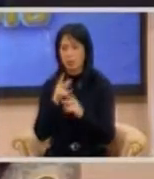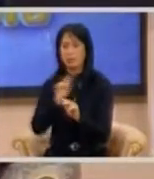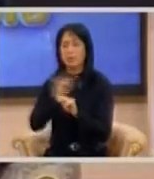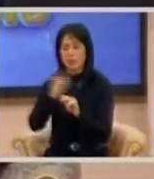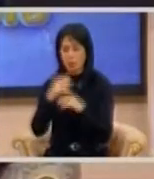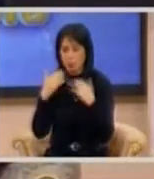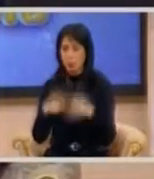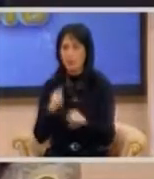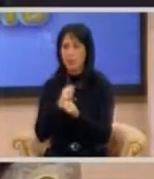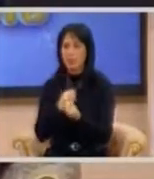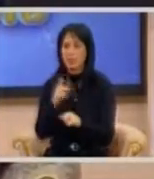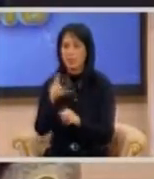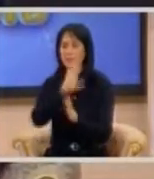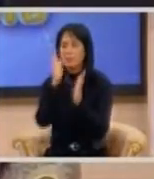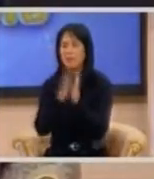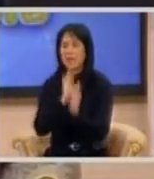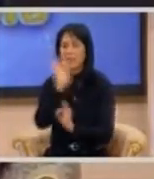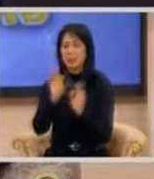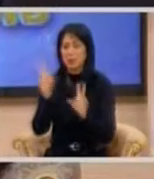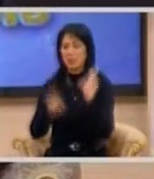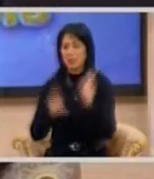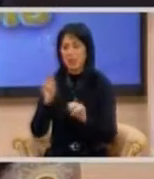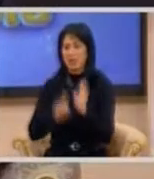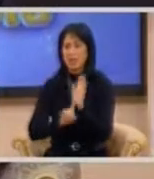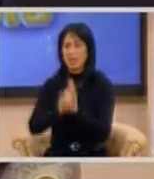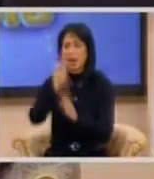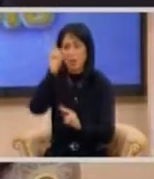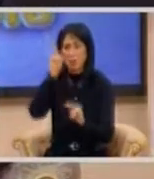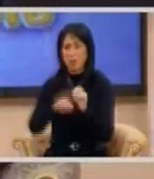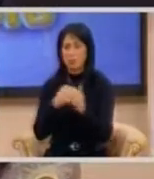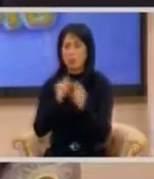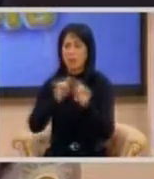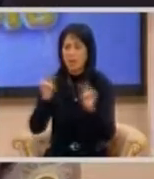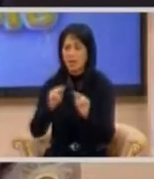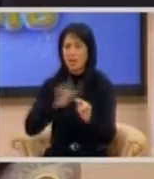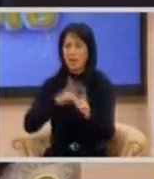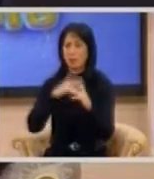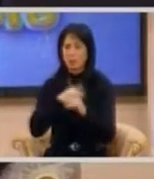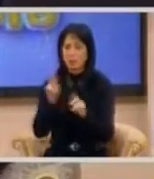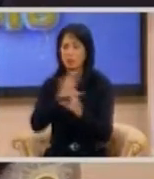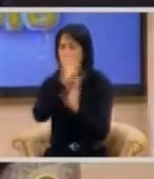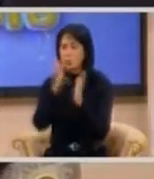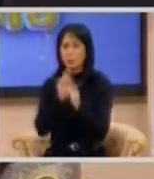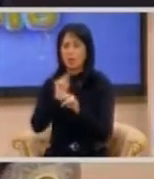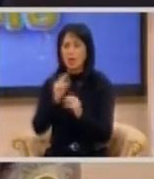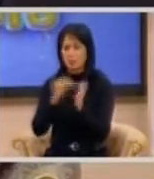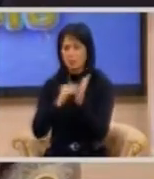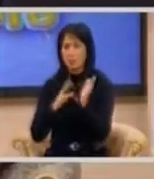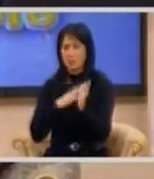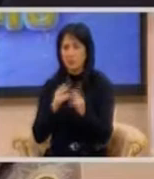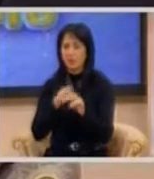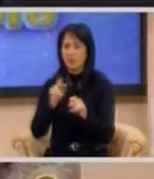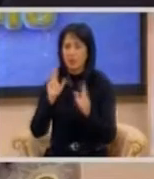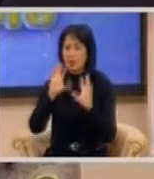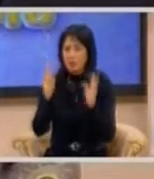მოხდა. თვითმთლიანად ეს პროექტი თვალისწინებდა თავიდან ბოლომდე მათ ტრეინინგს, ჩვენ თანამშრომლების ტრეინინგს ამ გატესტვას, აი ამ